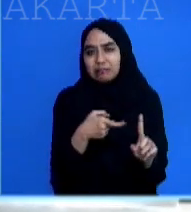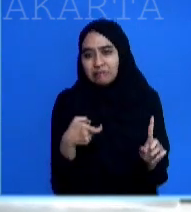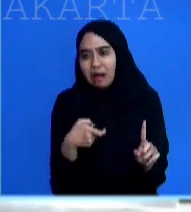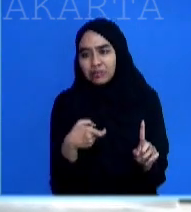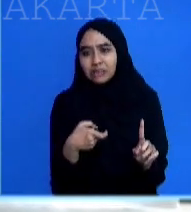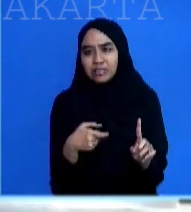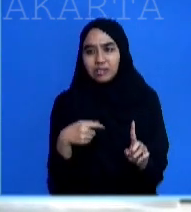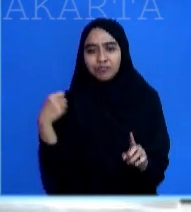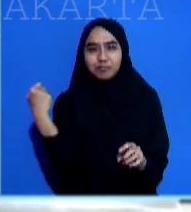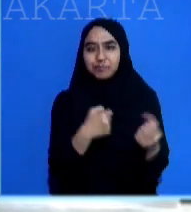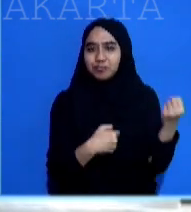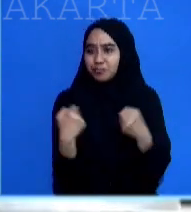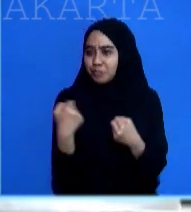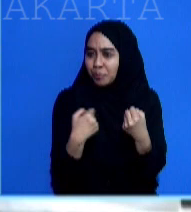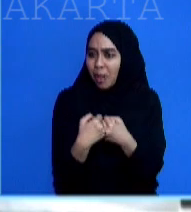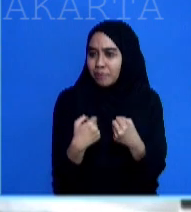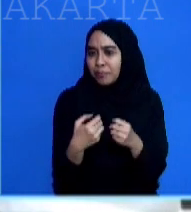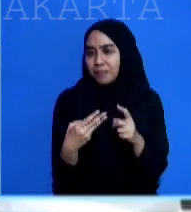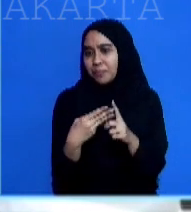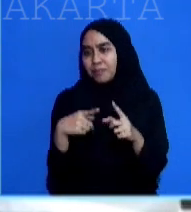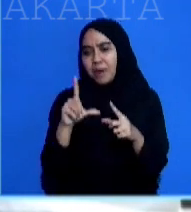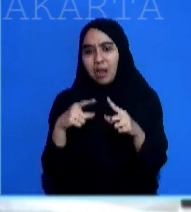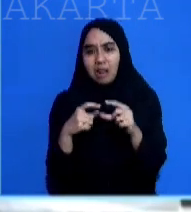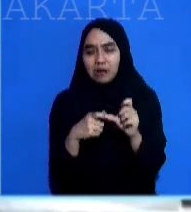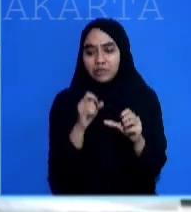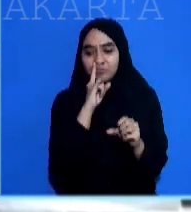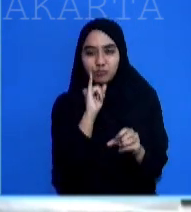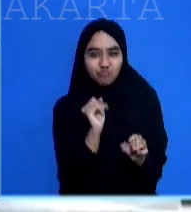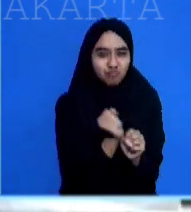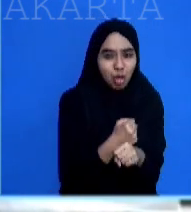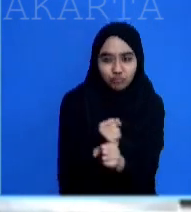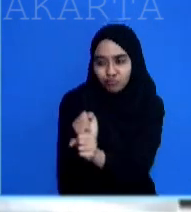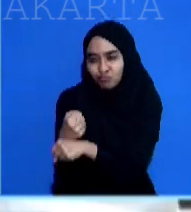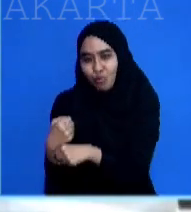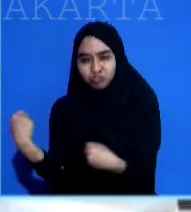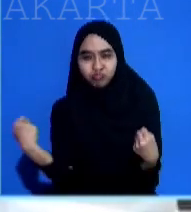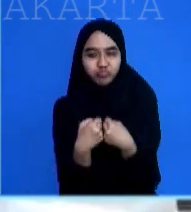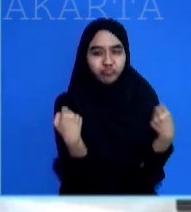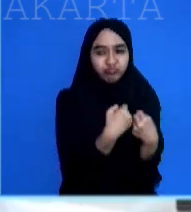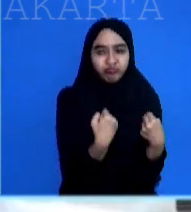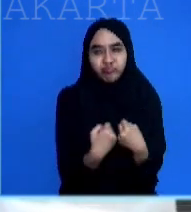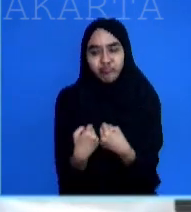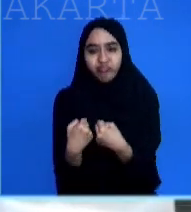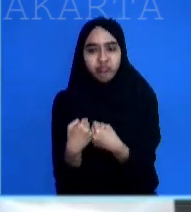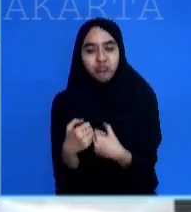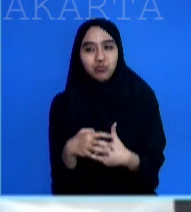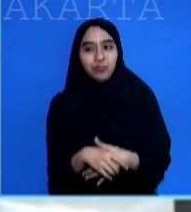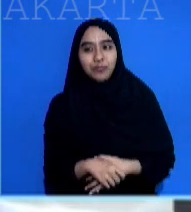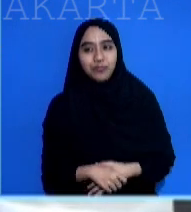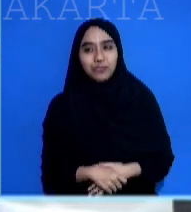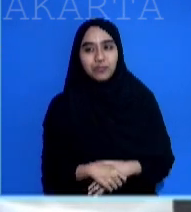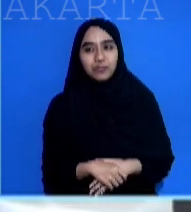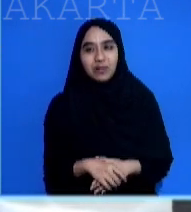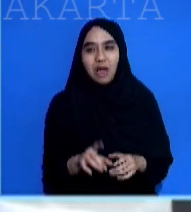revenge, balas dendam antara geng, dan pemicunya itu ada yang dari chat, ada yang